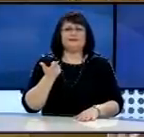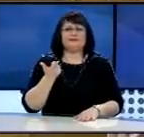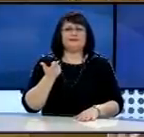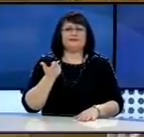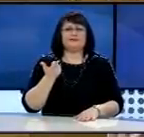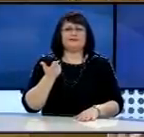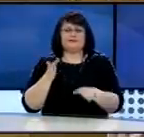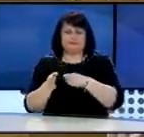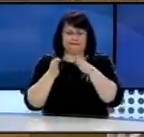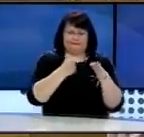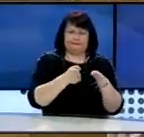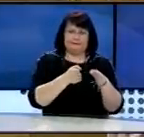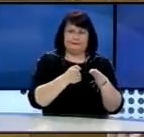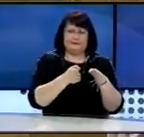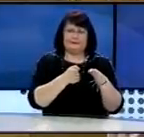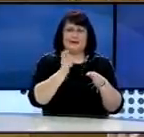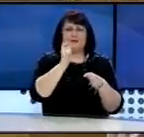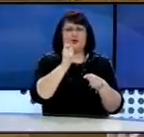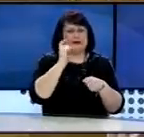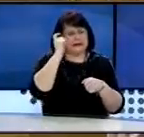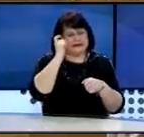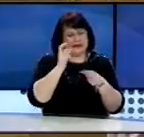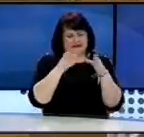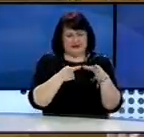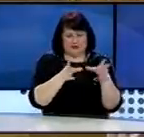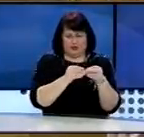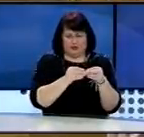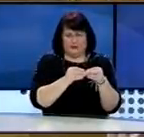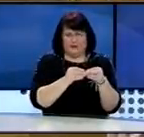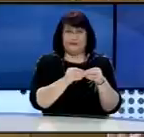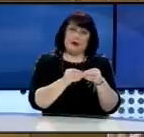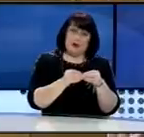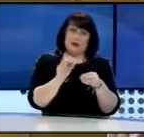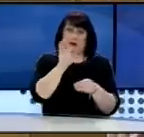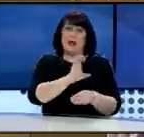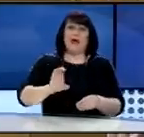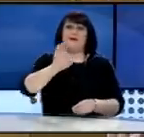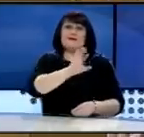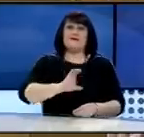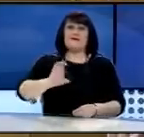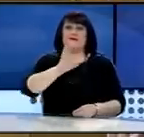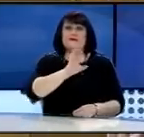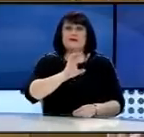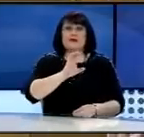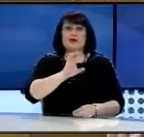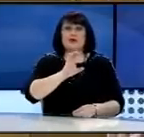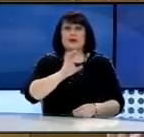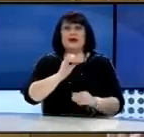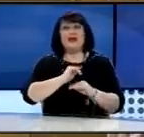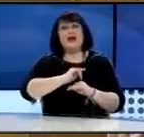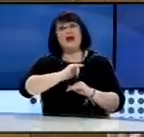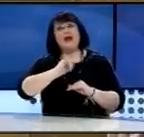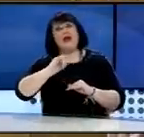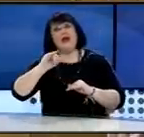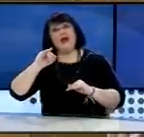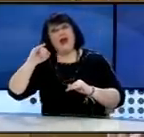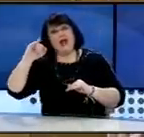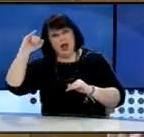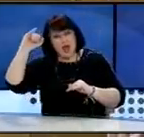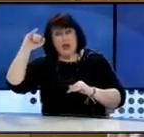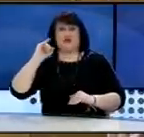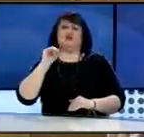στη μία πλευρά της πολιτικής σκέψης ότι η Ευρωπαϊκή Ήπειρος είναι από τον Ατλαντικό στα Ουράλια. Του Ντεγκόλ ήταν